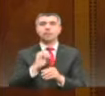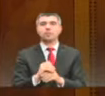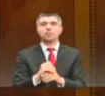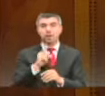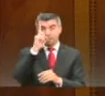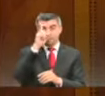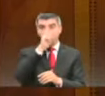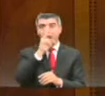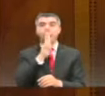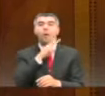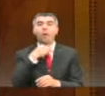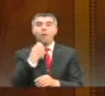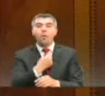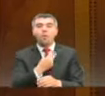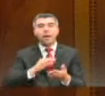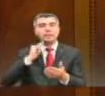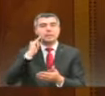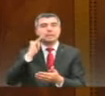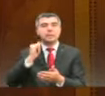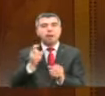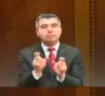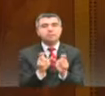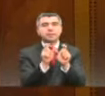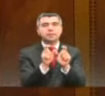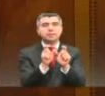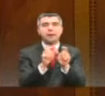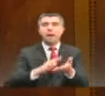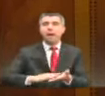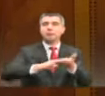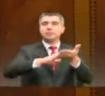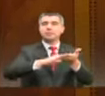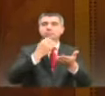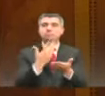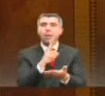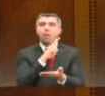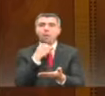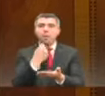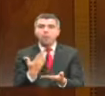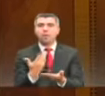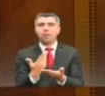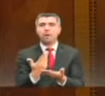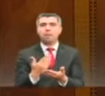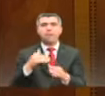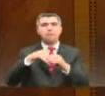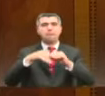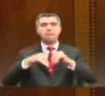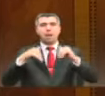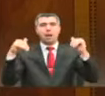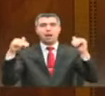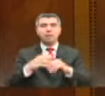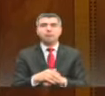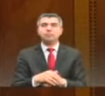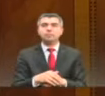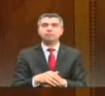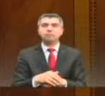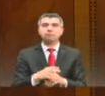الحكومة دعم الحضور المغربي سواء على المستوى الحكومي أو على المستوى البرلماني أو على